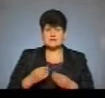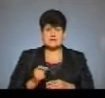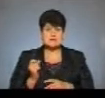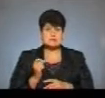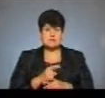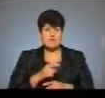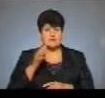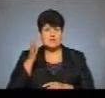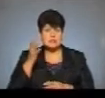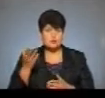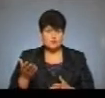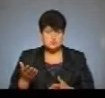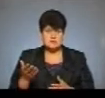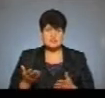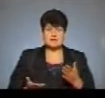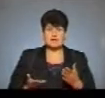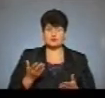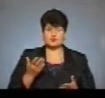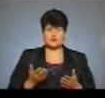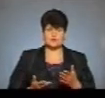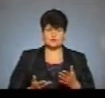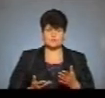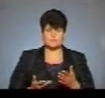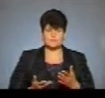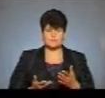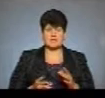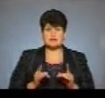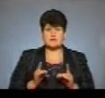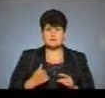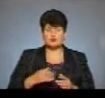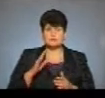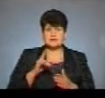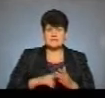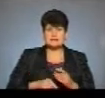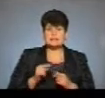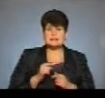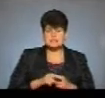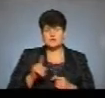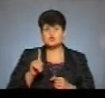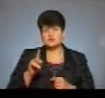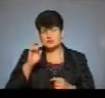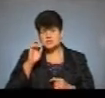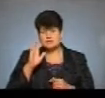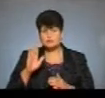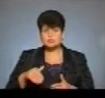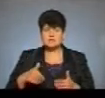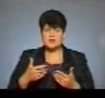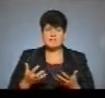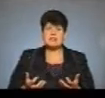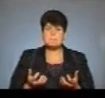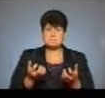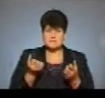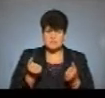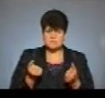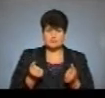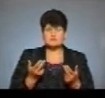науці. Якщо тільки ми будемо надіятися на те, що держава буде давати підтримку,